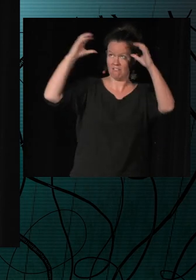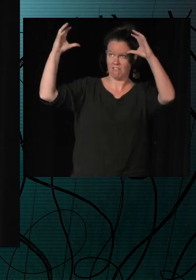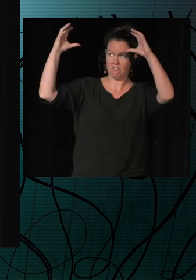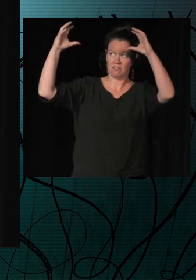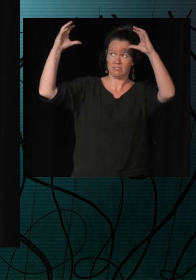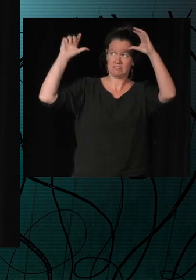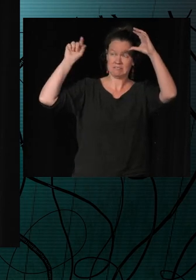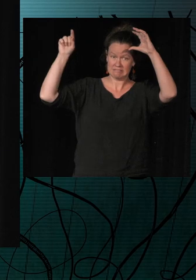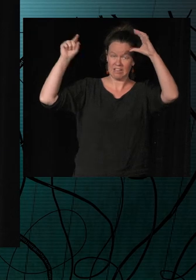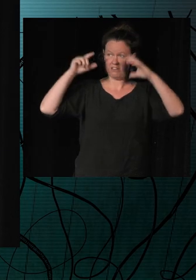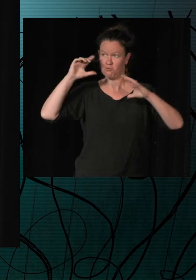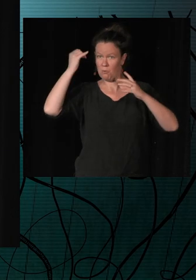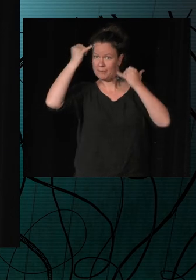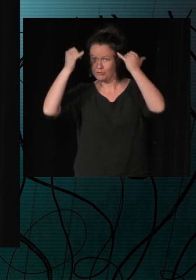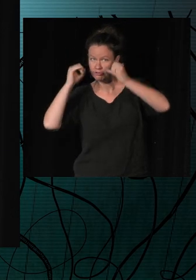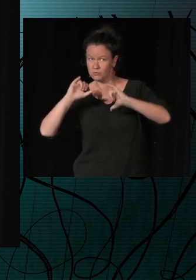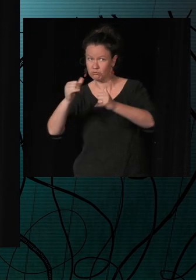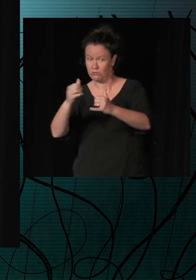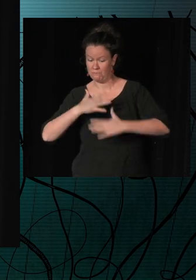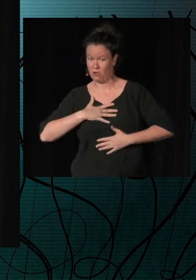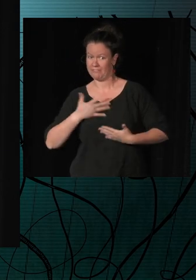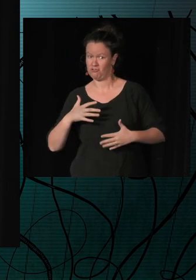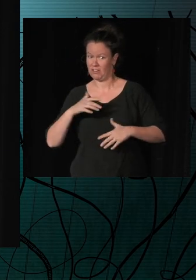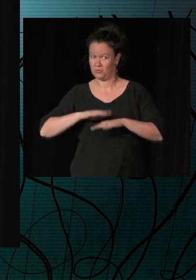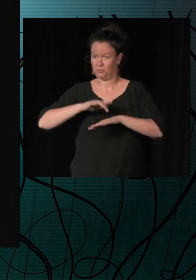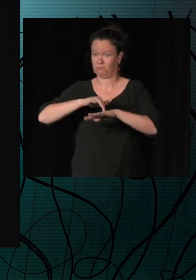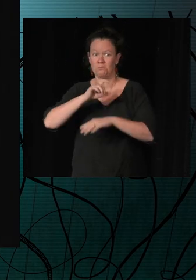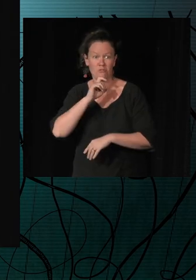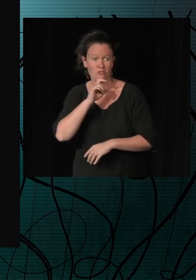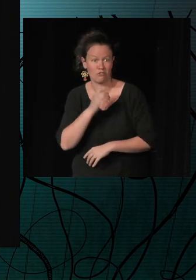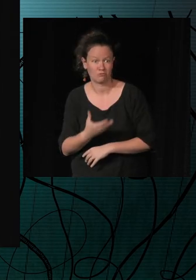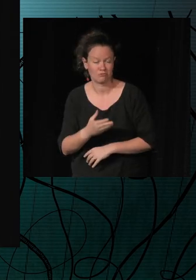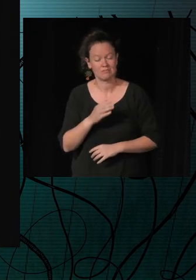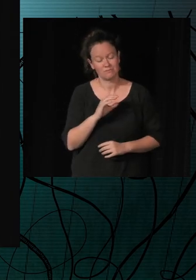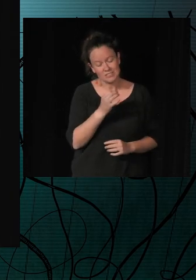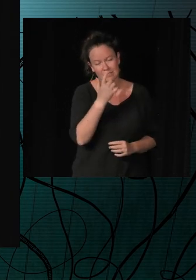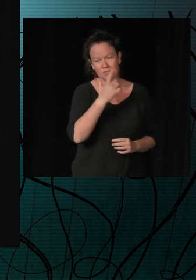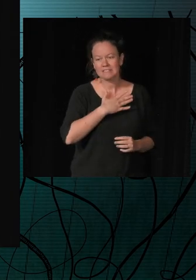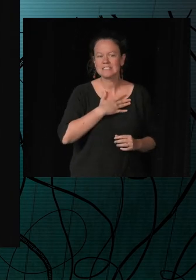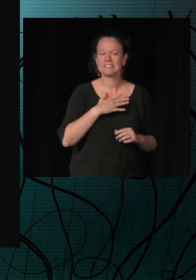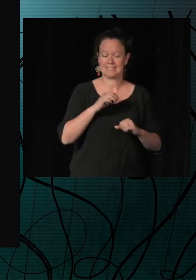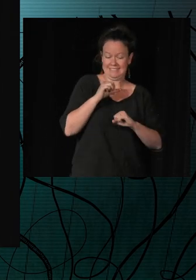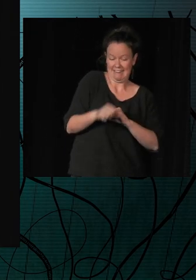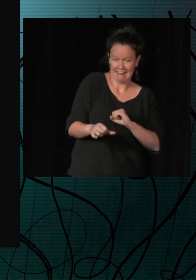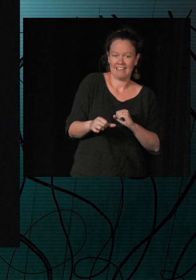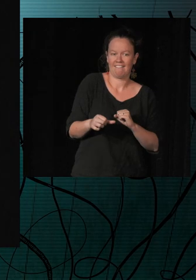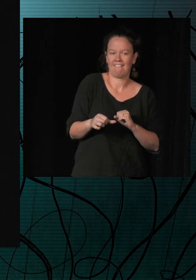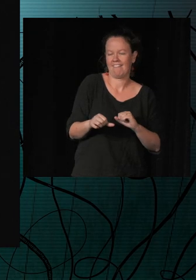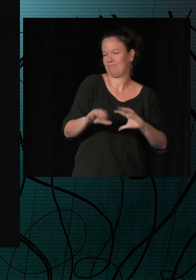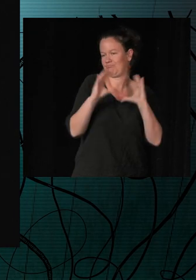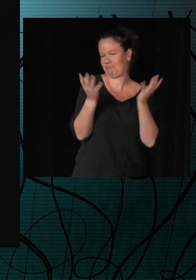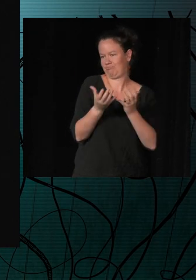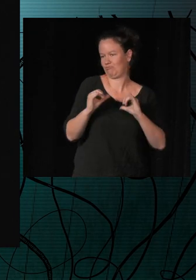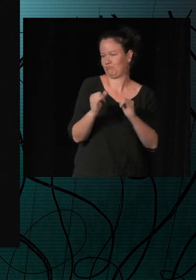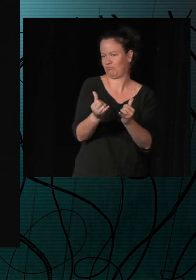c'est ça en fait c'est-à-dire que je je je pense que pour tous ces jeux-là euh ils ont une espèce d'image et de réputation